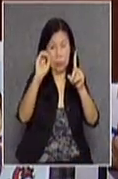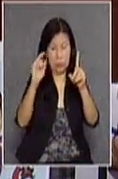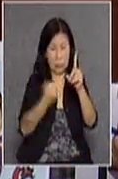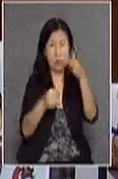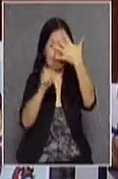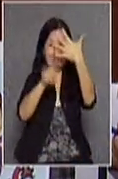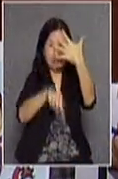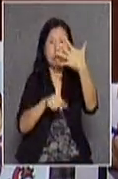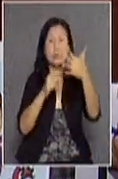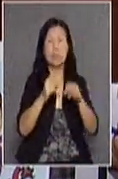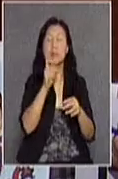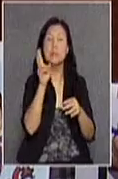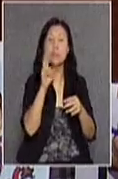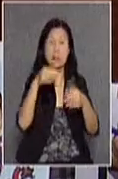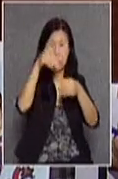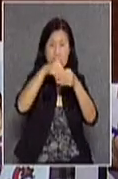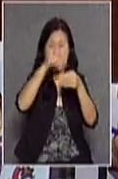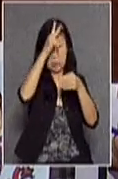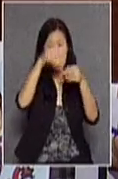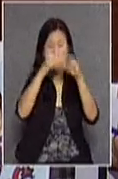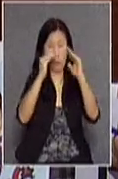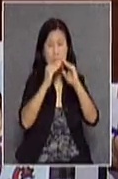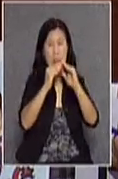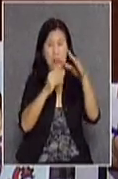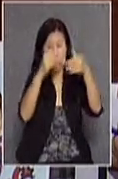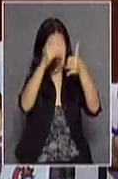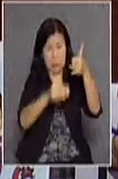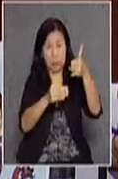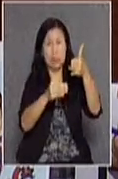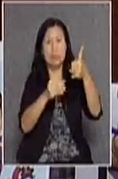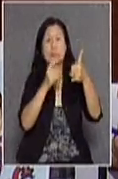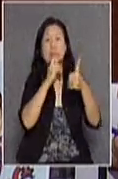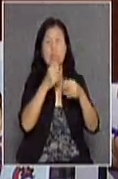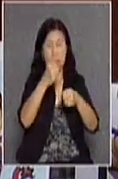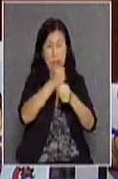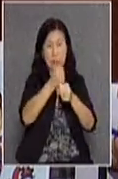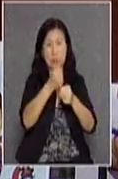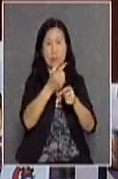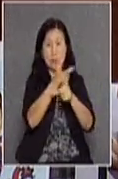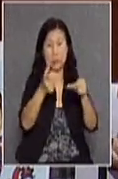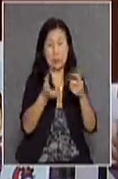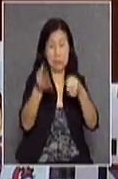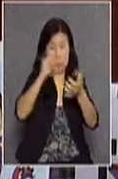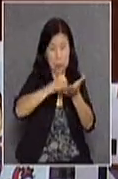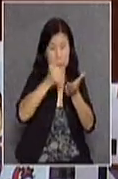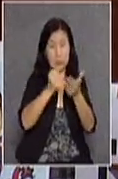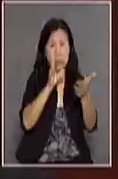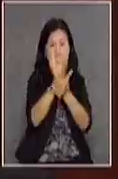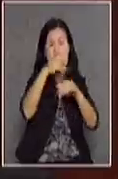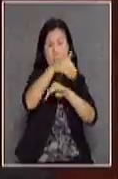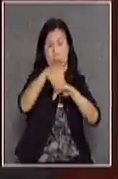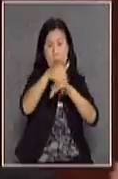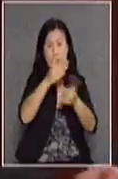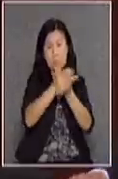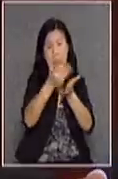1105000元，相當於選舉事務處個人薪酬下津貼的全年預算。 現在各位提